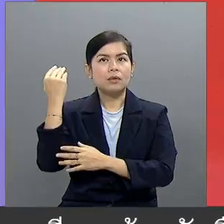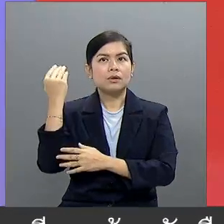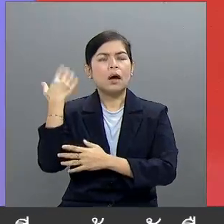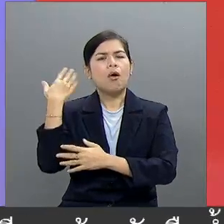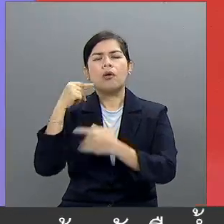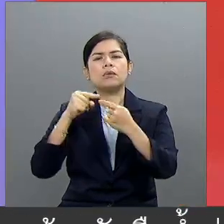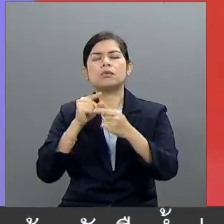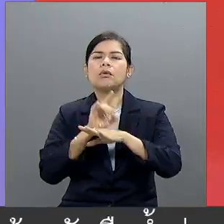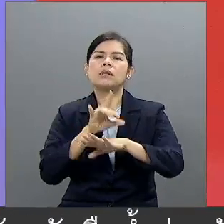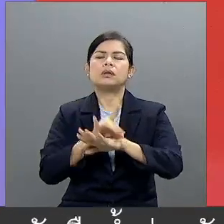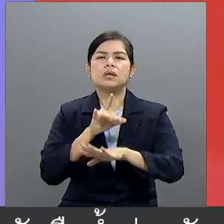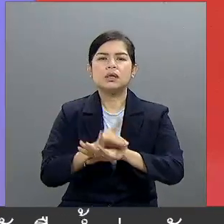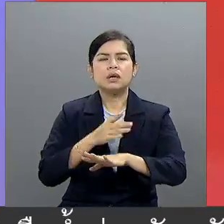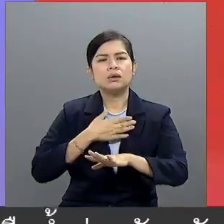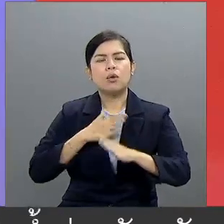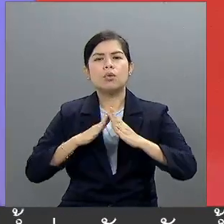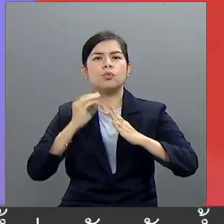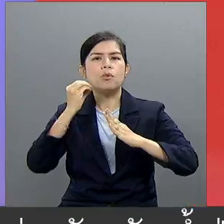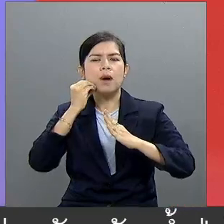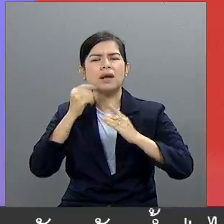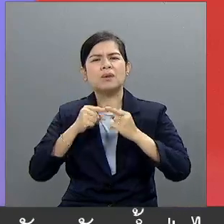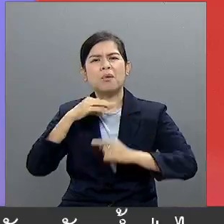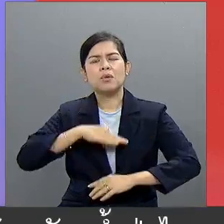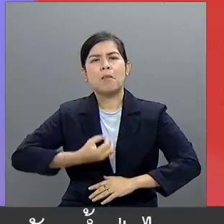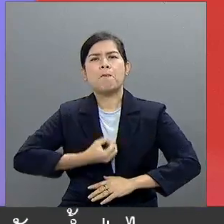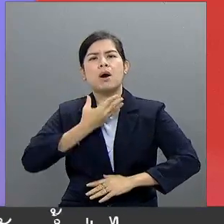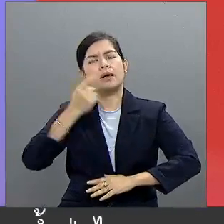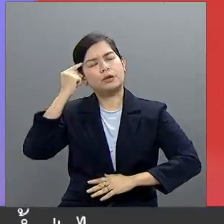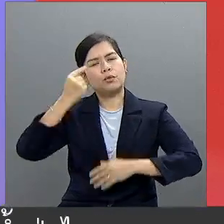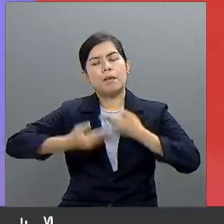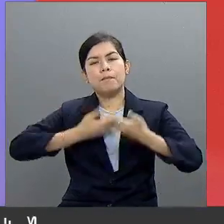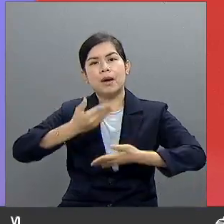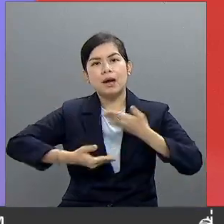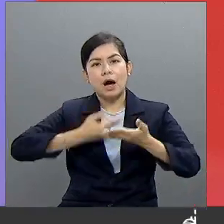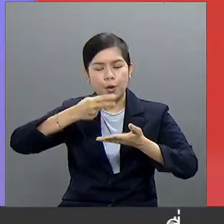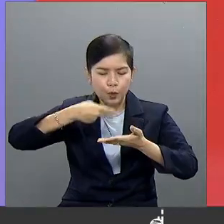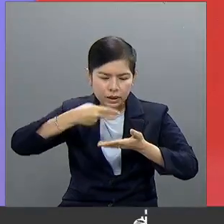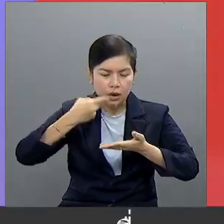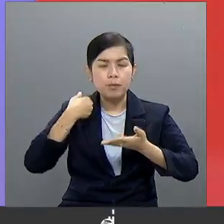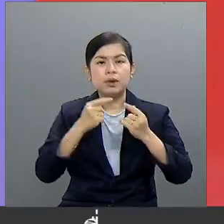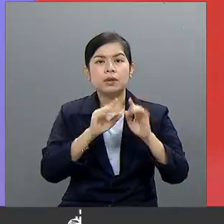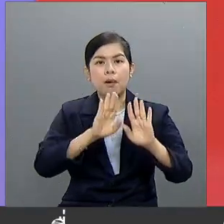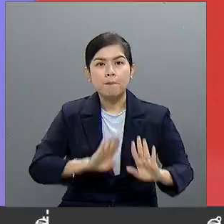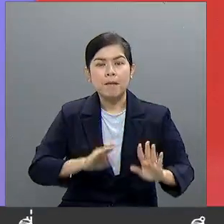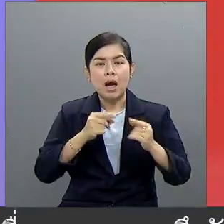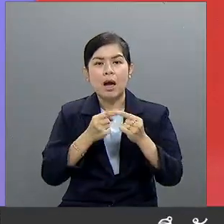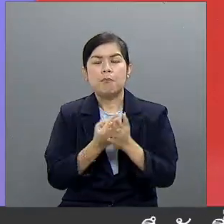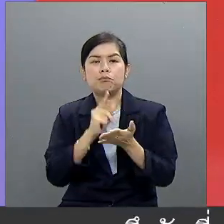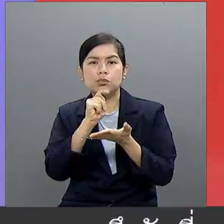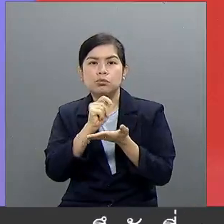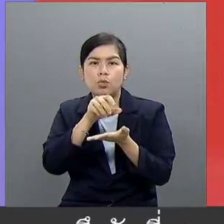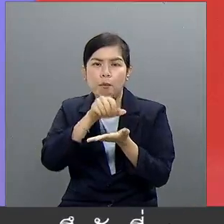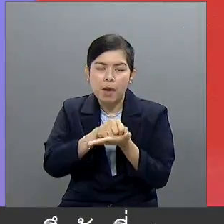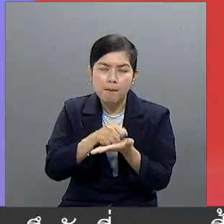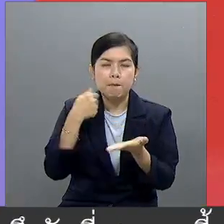กเบื่ออยากหาอะไรทำก็เลยไปขายก๋วยเตี๋ยวนะครับมีทั้งก๋วยเตี๋ยวต้มยำแล้วก็ก๋วยเตี๋ยวน้ำตกด้วยนะครับซึ่งก๋วยเตี๋ยวน้ำตก